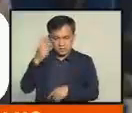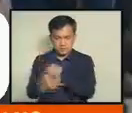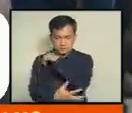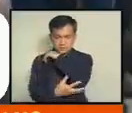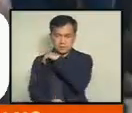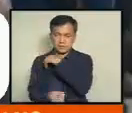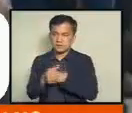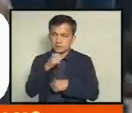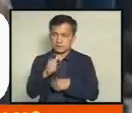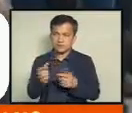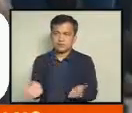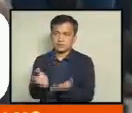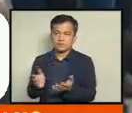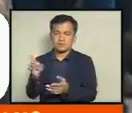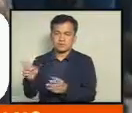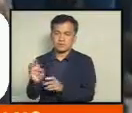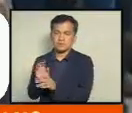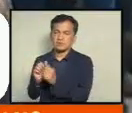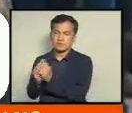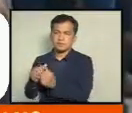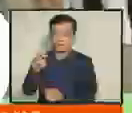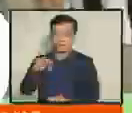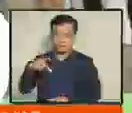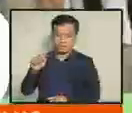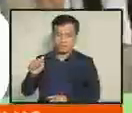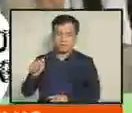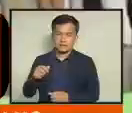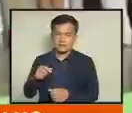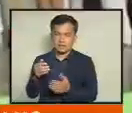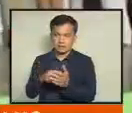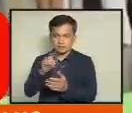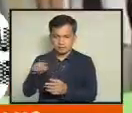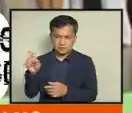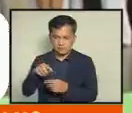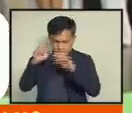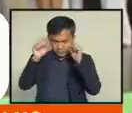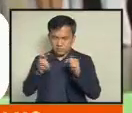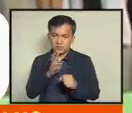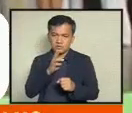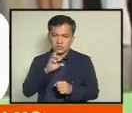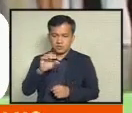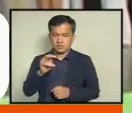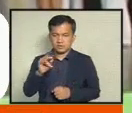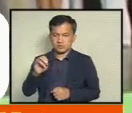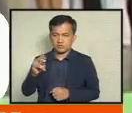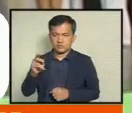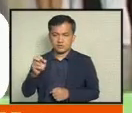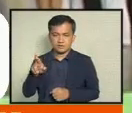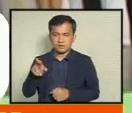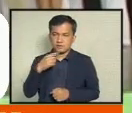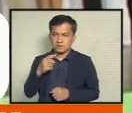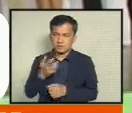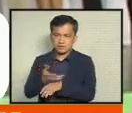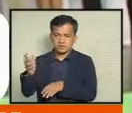para hindi na raw maengganyo ang mga ito na sumama sa NPA. Muli ring binatikos ng Pangulo ang ilang water concessionaires at nagpasa rin sa